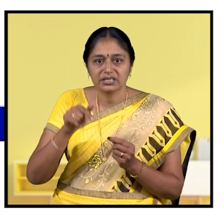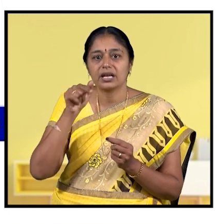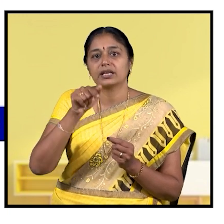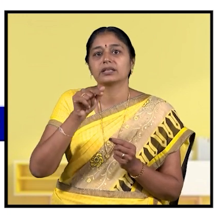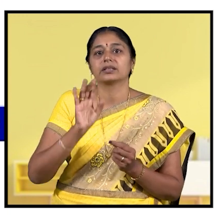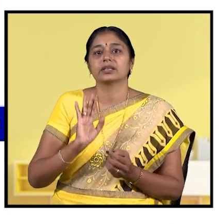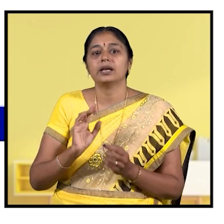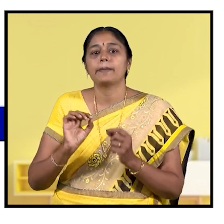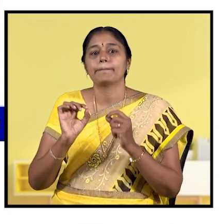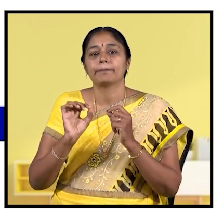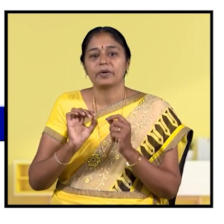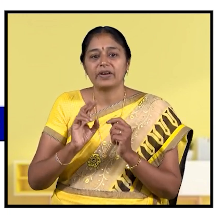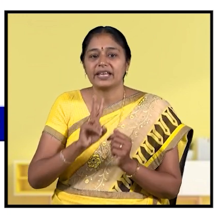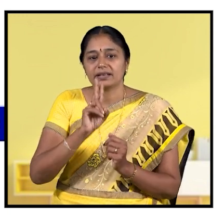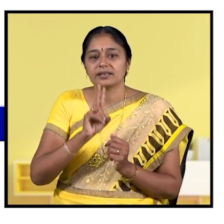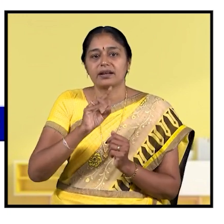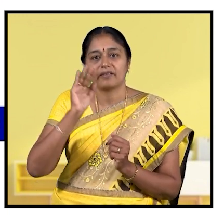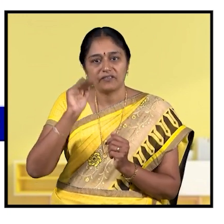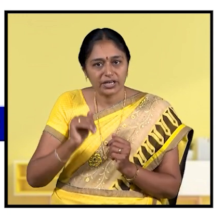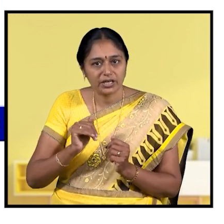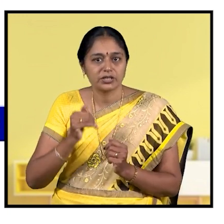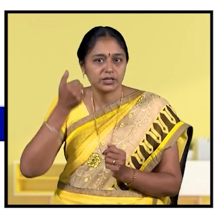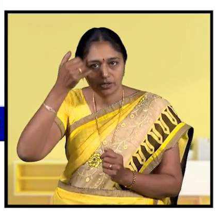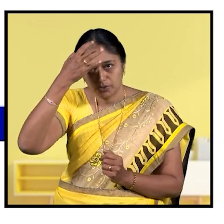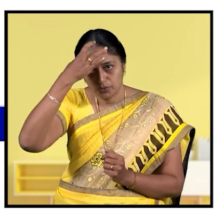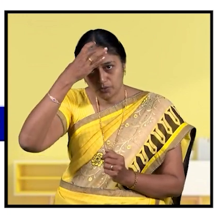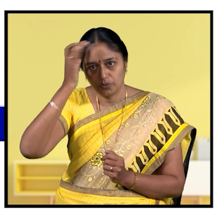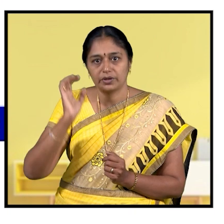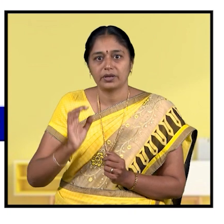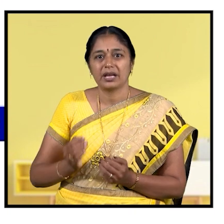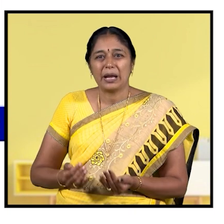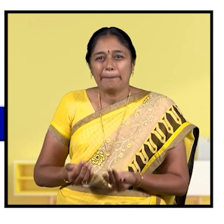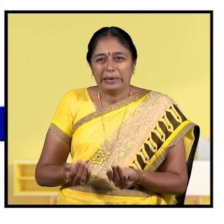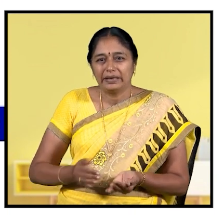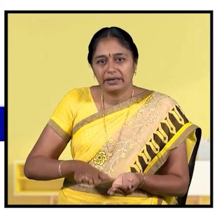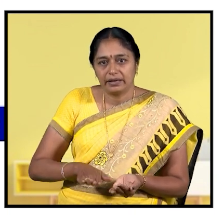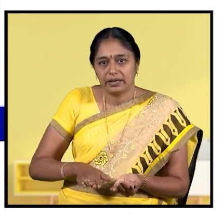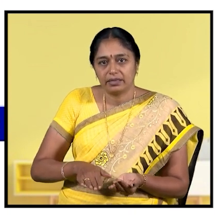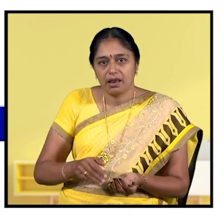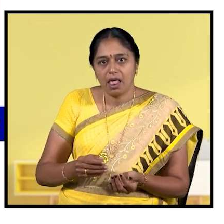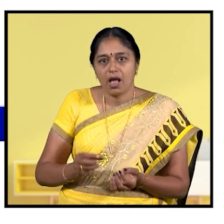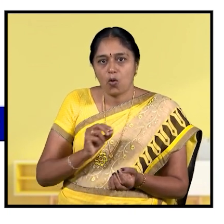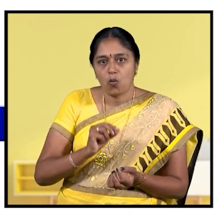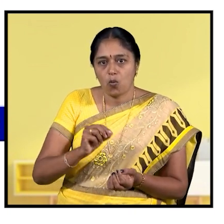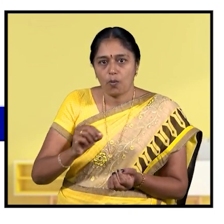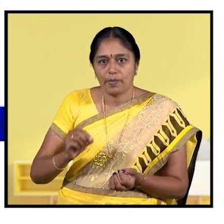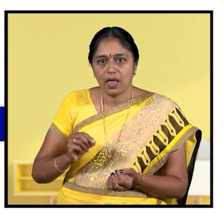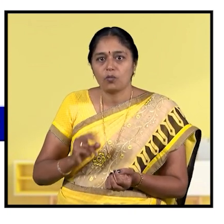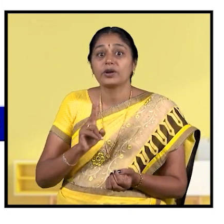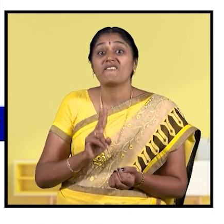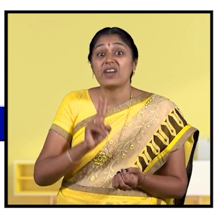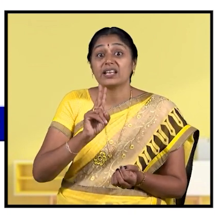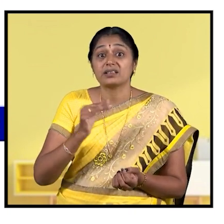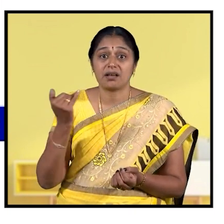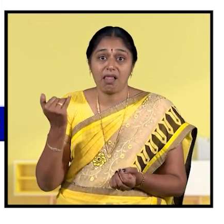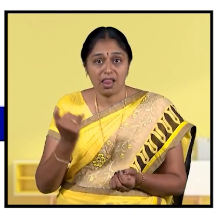வந்து வைரஸ் உண்டாகக்கூடிய இன்னொரு நோய் என்னென்னு பார்த்தீங்கன்னா, பிறப்புறுப்பில் கொப்பளம். இது வந்து மனித பாப்பிலோமா வைரஸ் என்ற நோய் மூலம் பரவுகிறது. இது